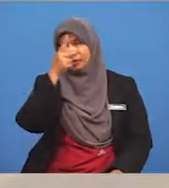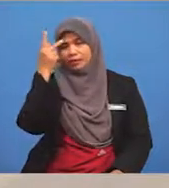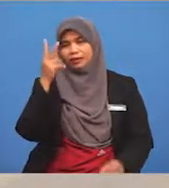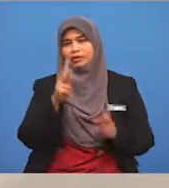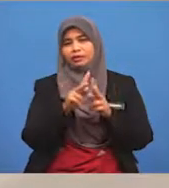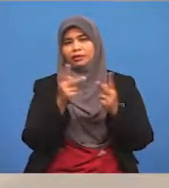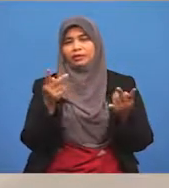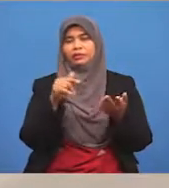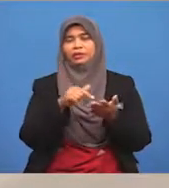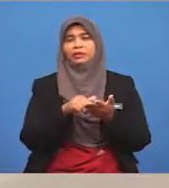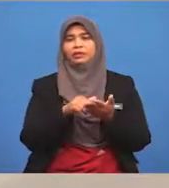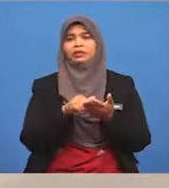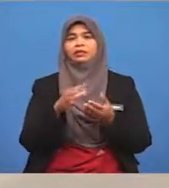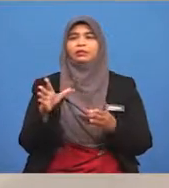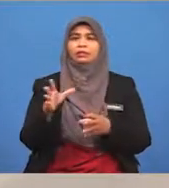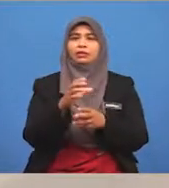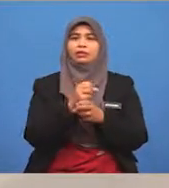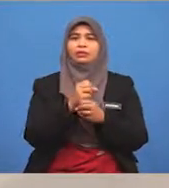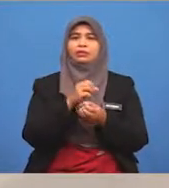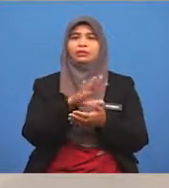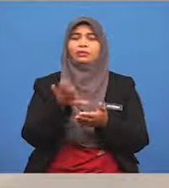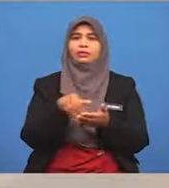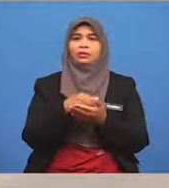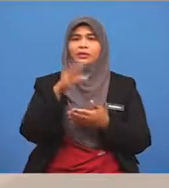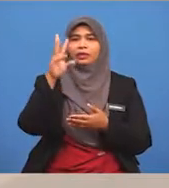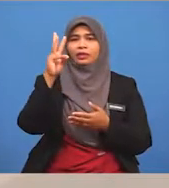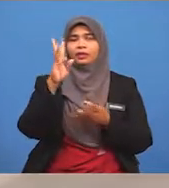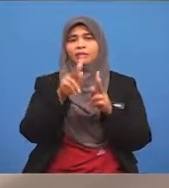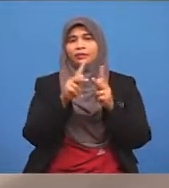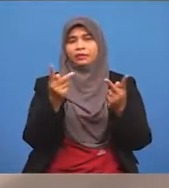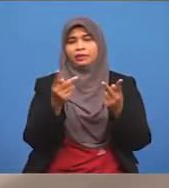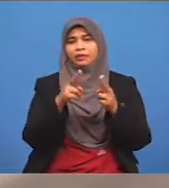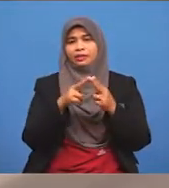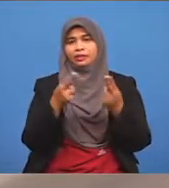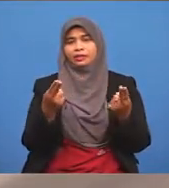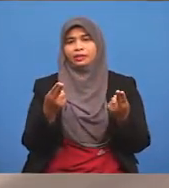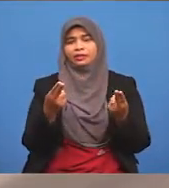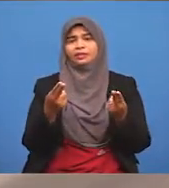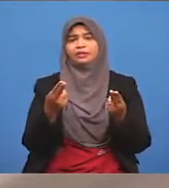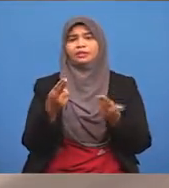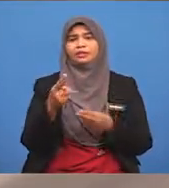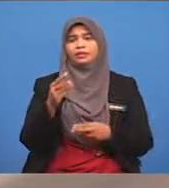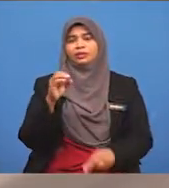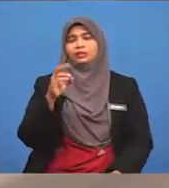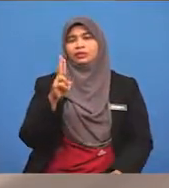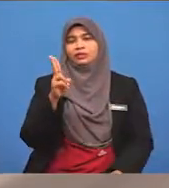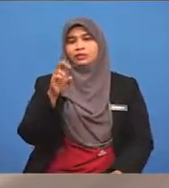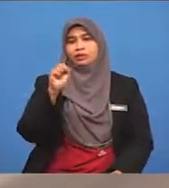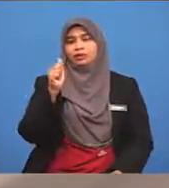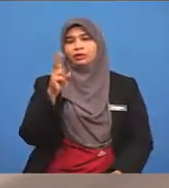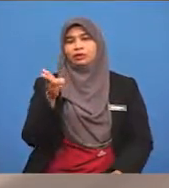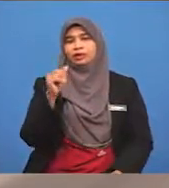ini merangkumi 6 buah kitab hadis, iaitu Sahih Al-Bukhari, Sahih